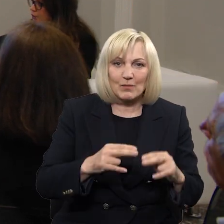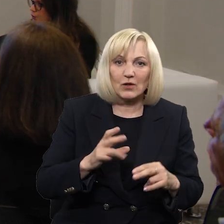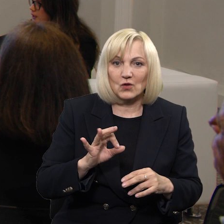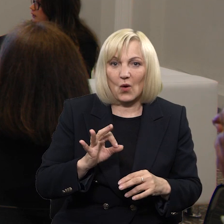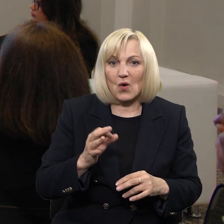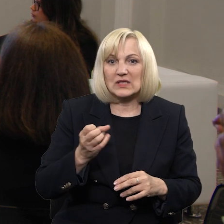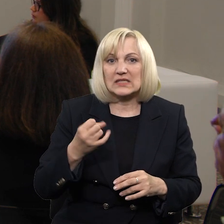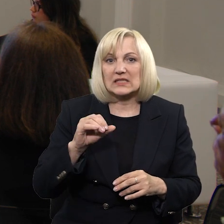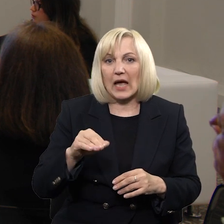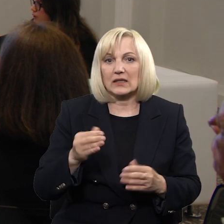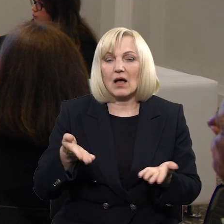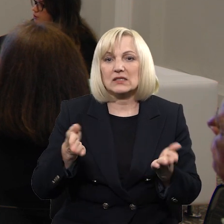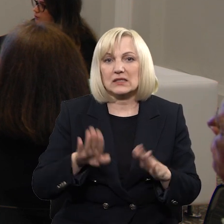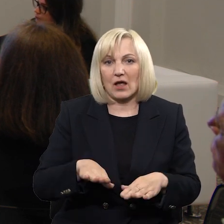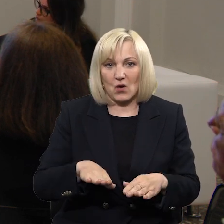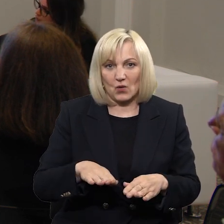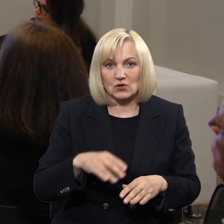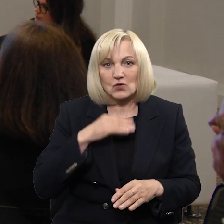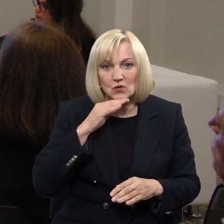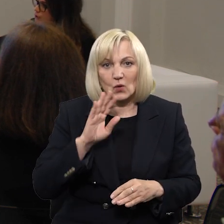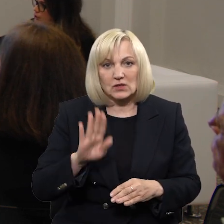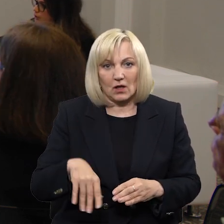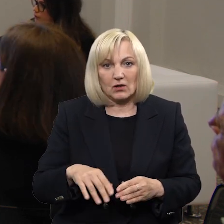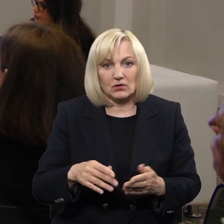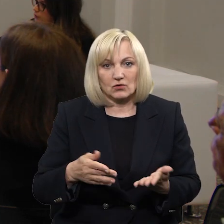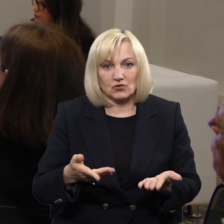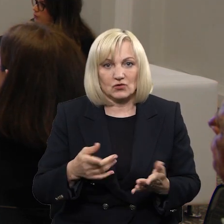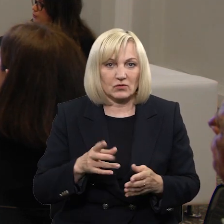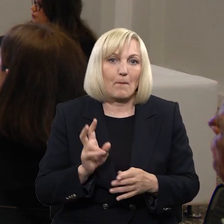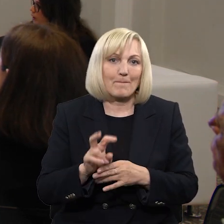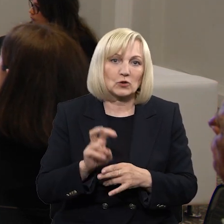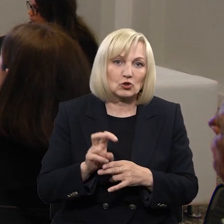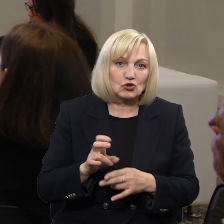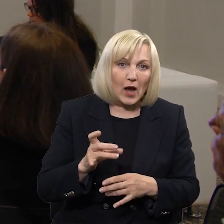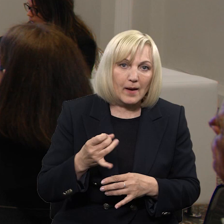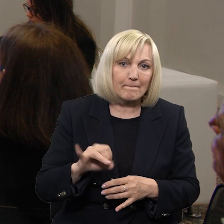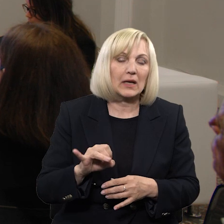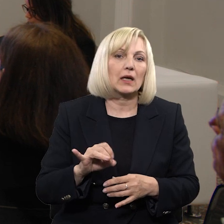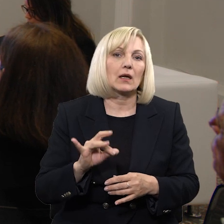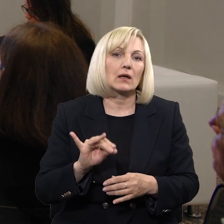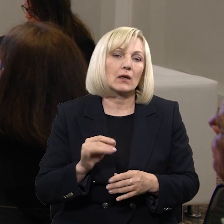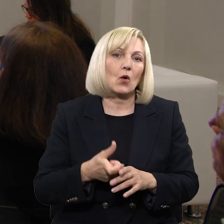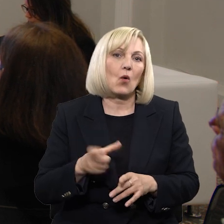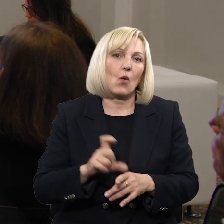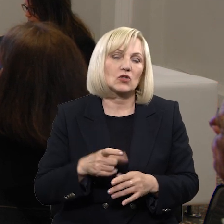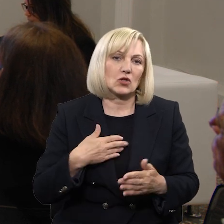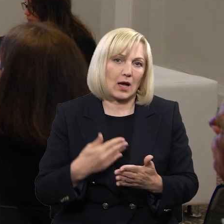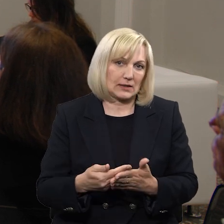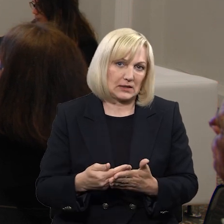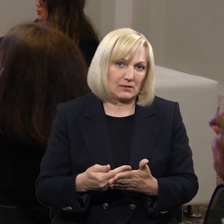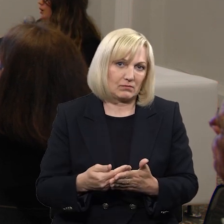Но сайт Все равно остается достаточно посещаемом и очень